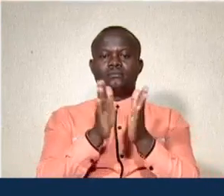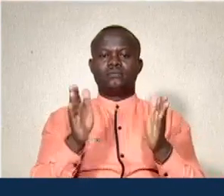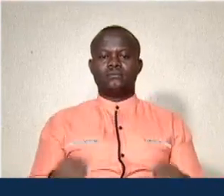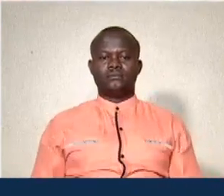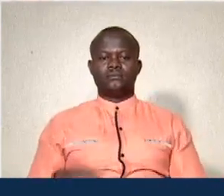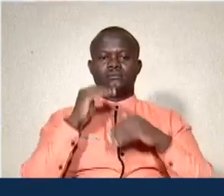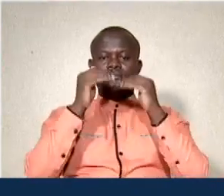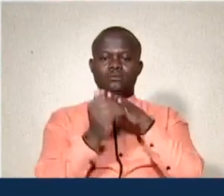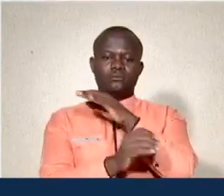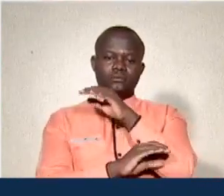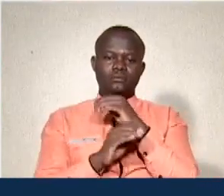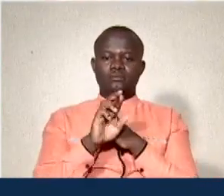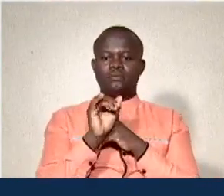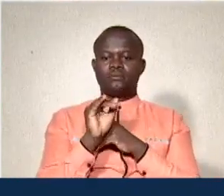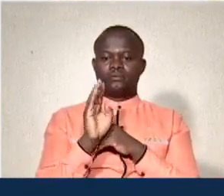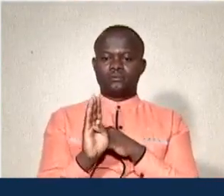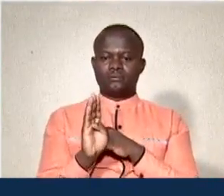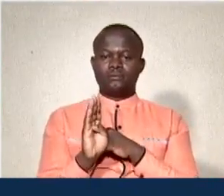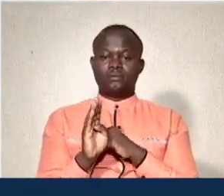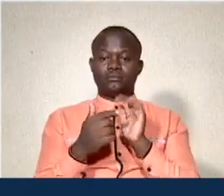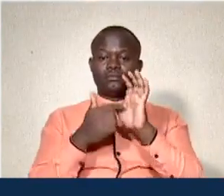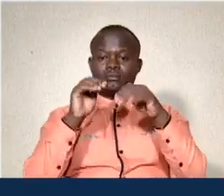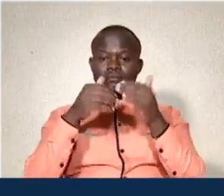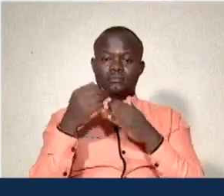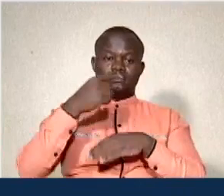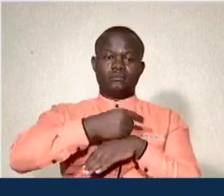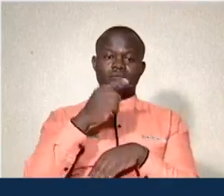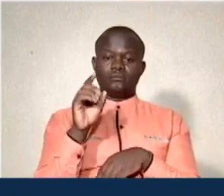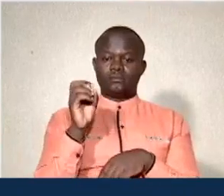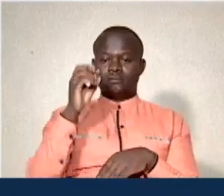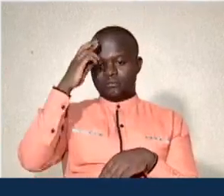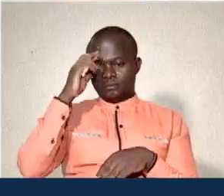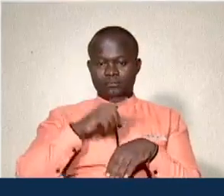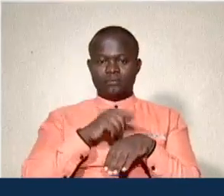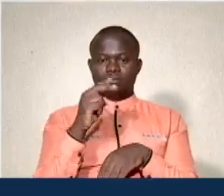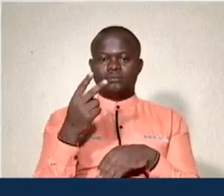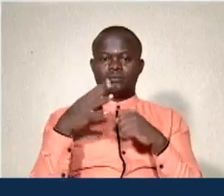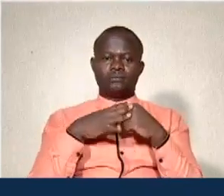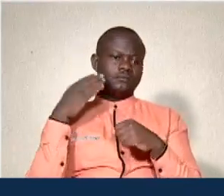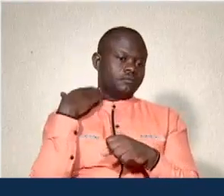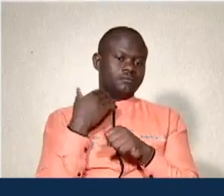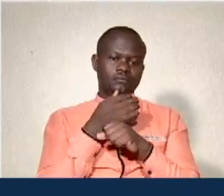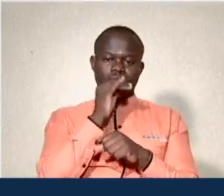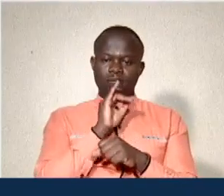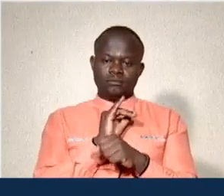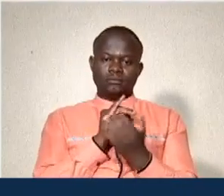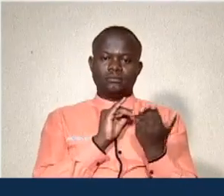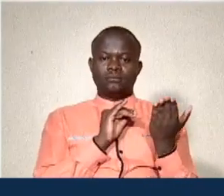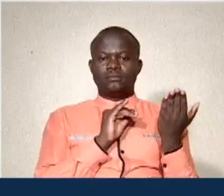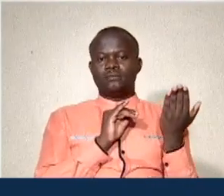Urwego rw'igihugu rw'ubugenzacyaha RIB rwagaragaje ko mu minsi ijana yo kwibuka ku nshuro ya 29 Jenoside yakorewe